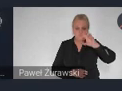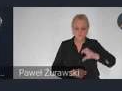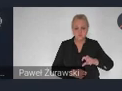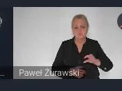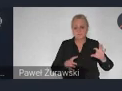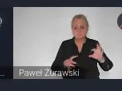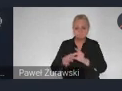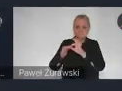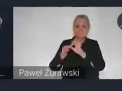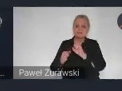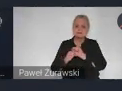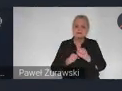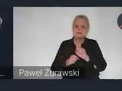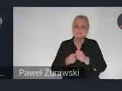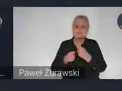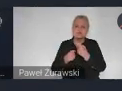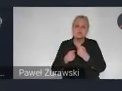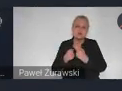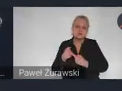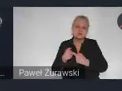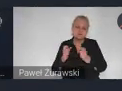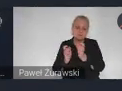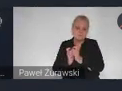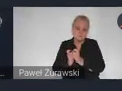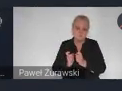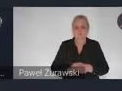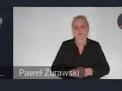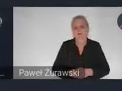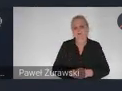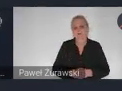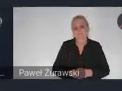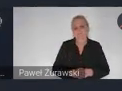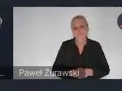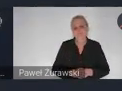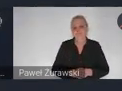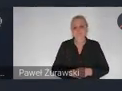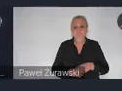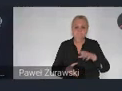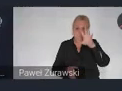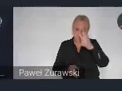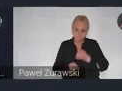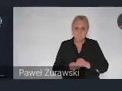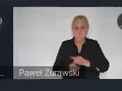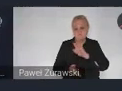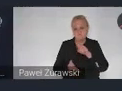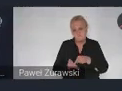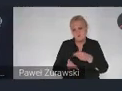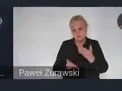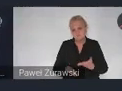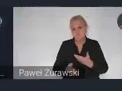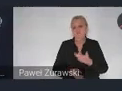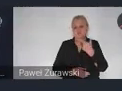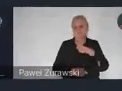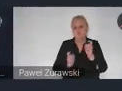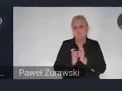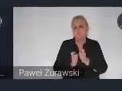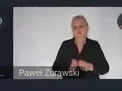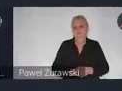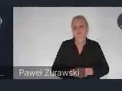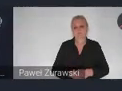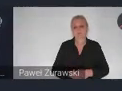przypisana jest odpowiednia liczba punktów która sumuje się właśnie do 100